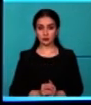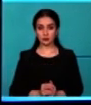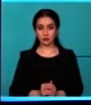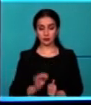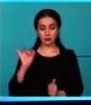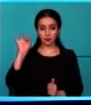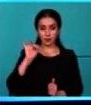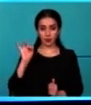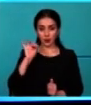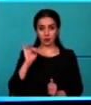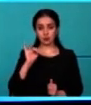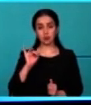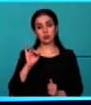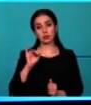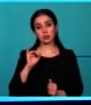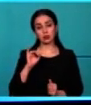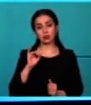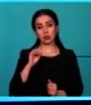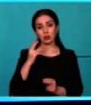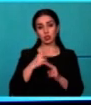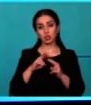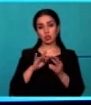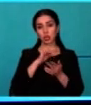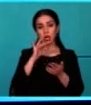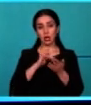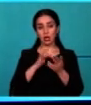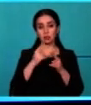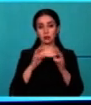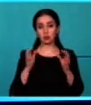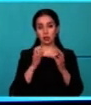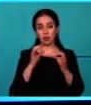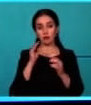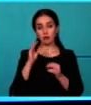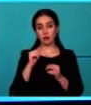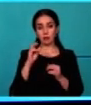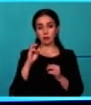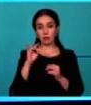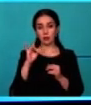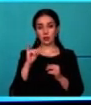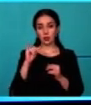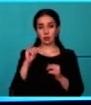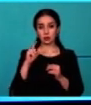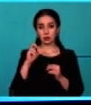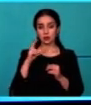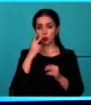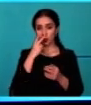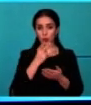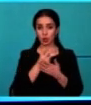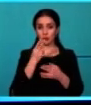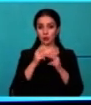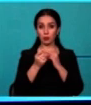Тарихи шахарлар деп сақылап қойамыз. Ба мұны браузырды көрамыз. Мұны браузырымыз пайда болды.